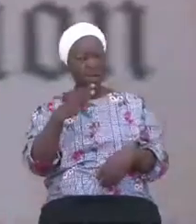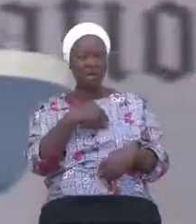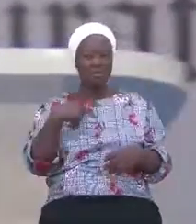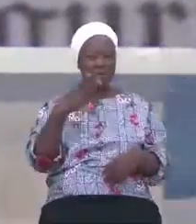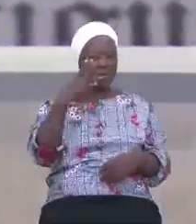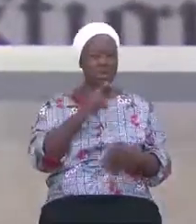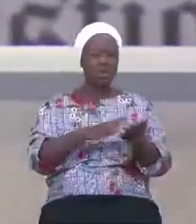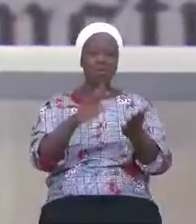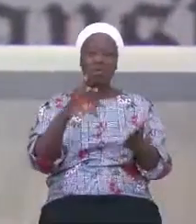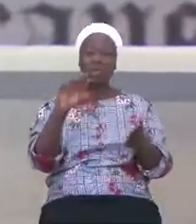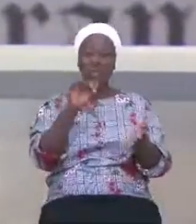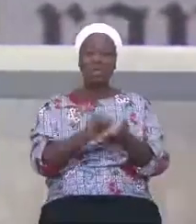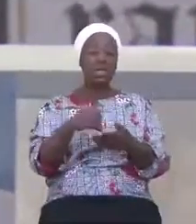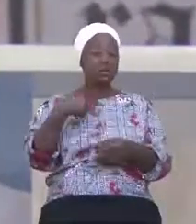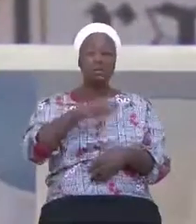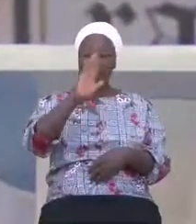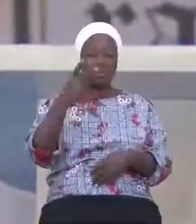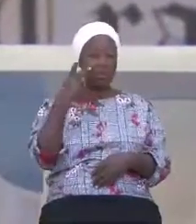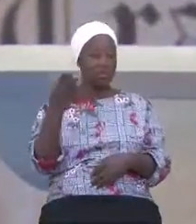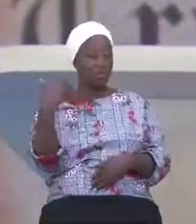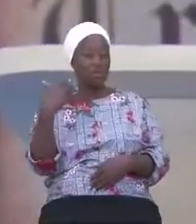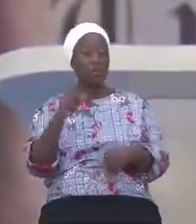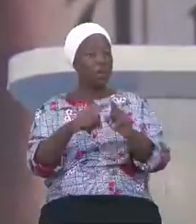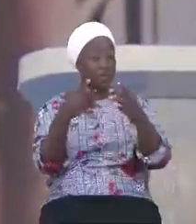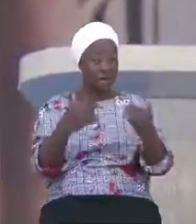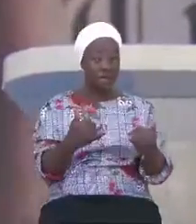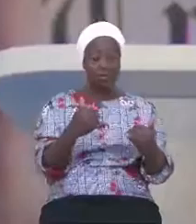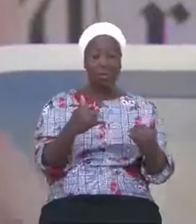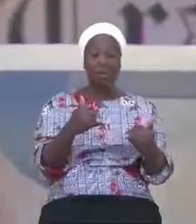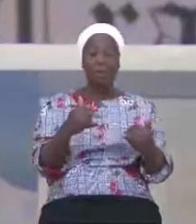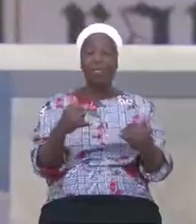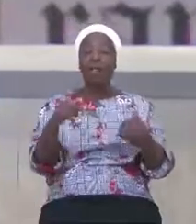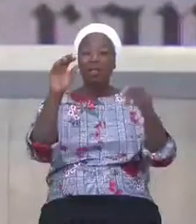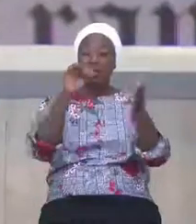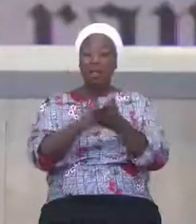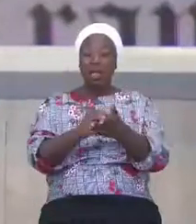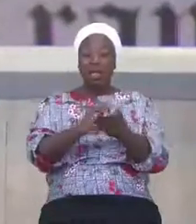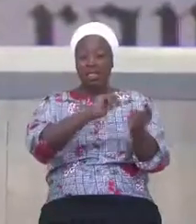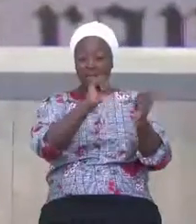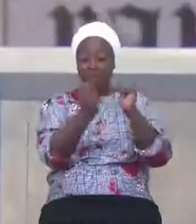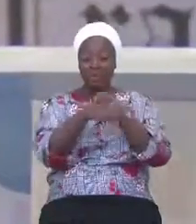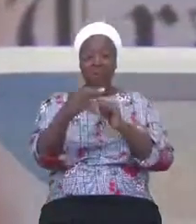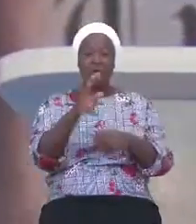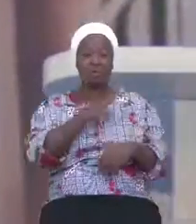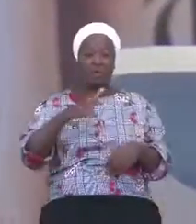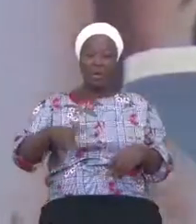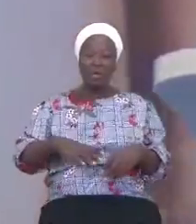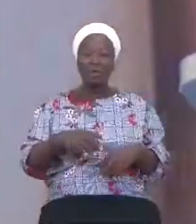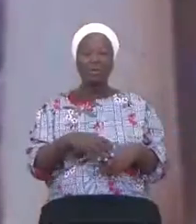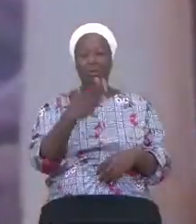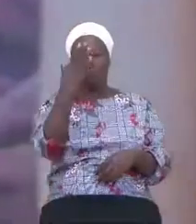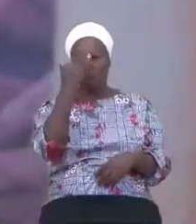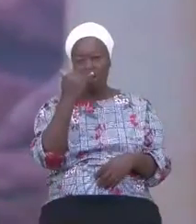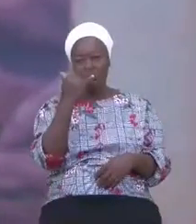vu la gloire que nous n'avons jamais vue avant. Maintenant, cette transfiguration de Christ,